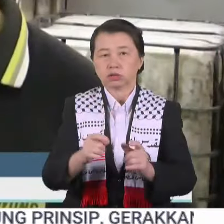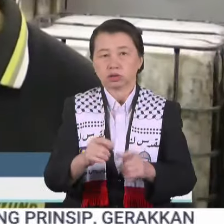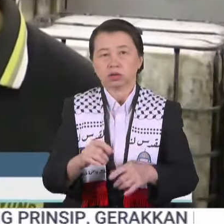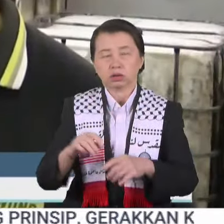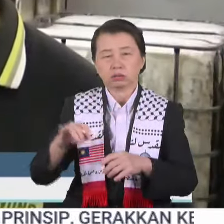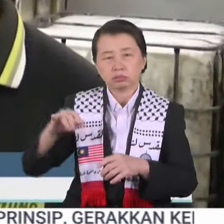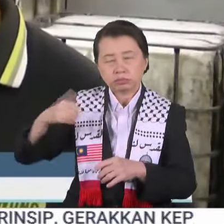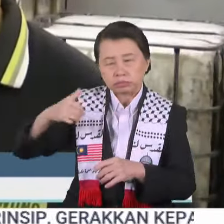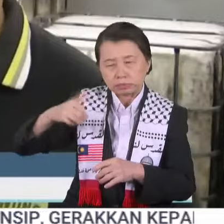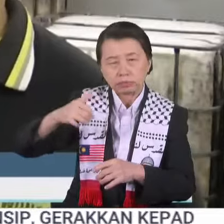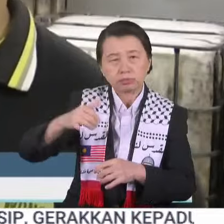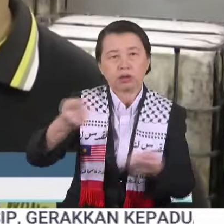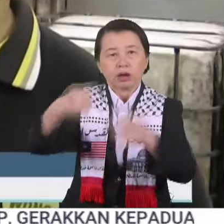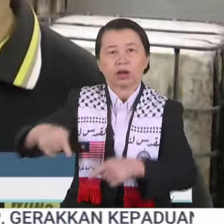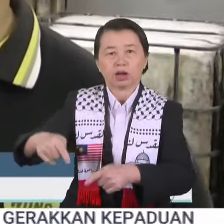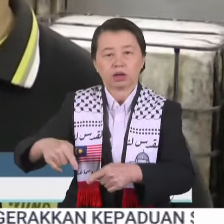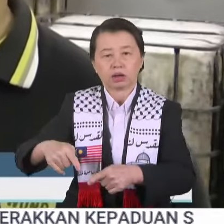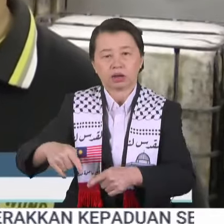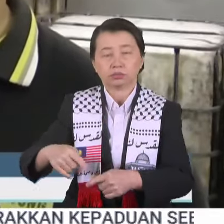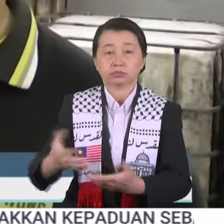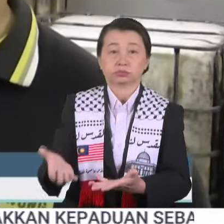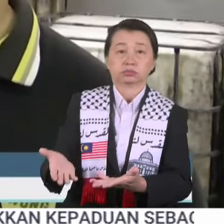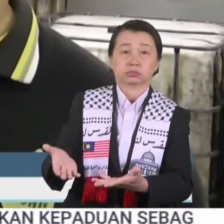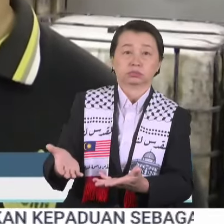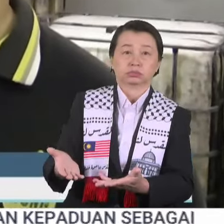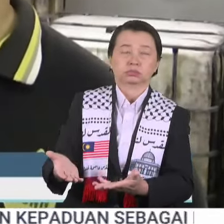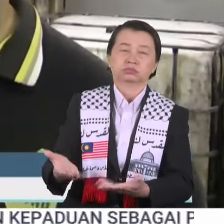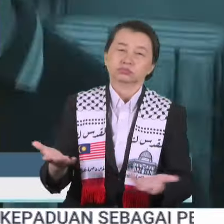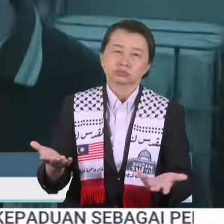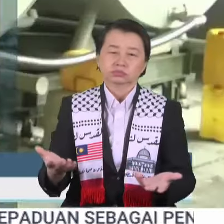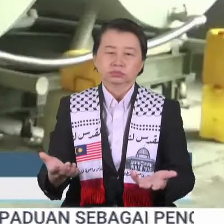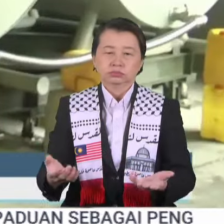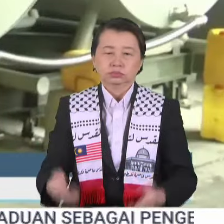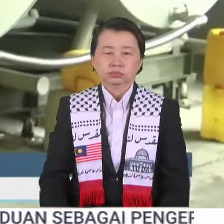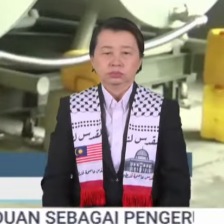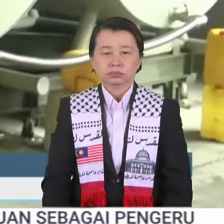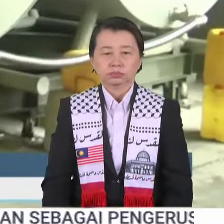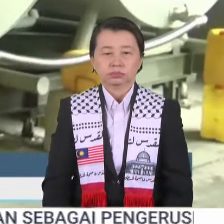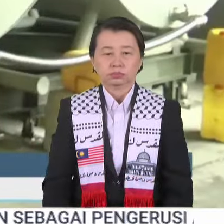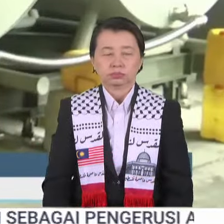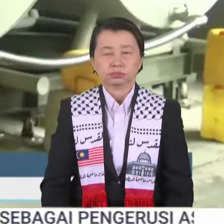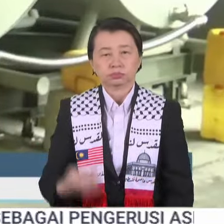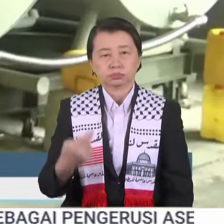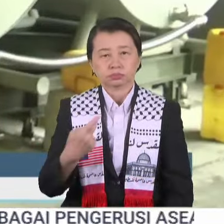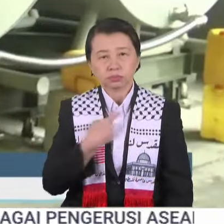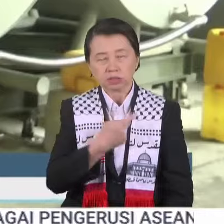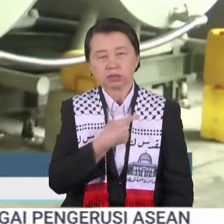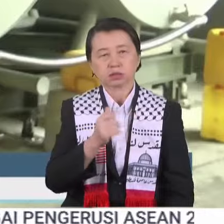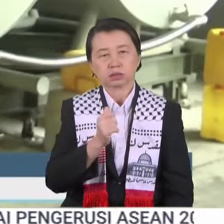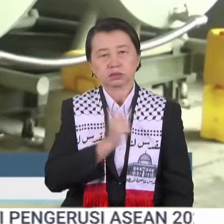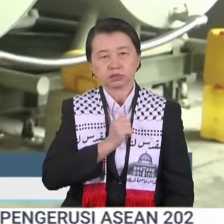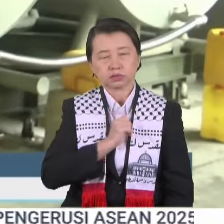lalat yang apalah. Okay, so memang pentinglah. Dorang sendiri pun